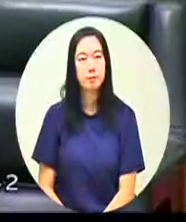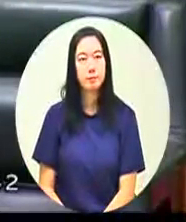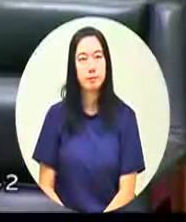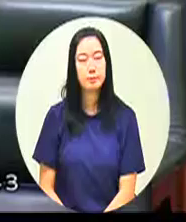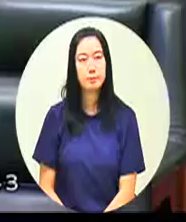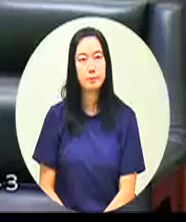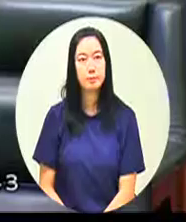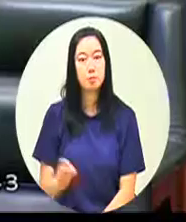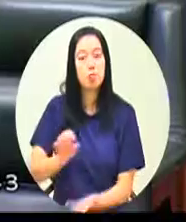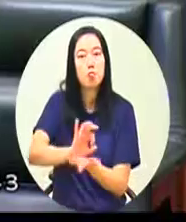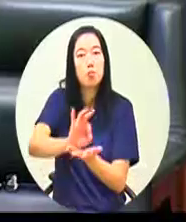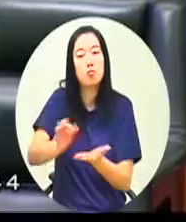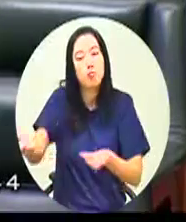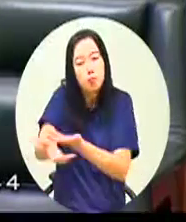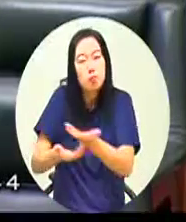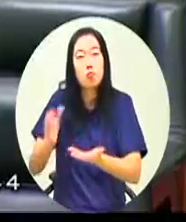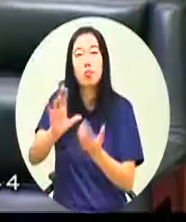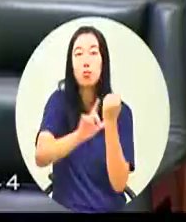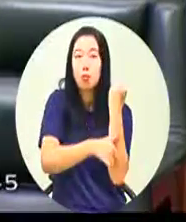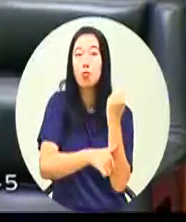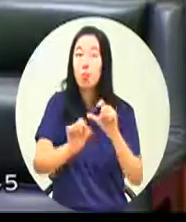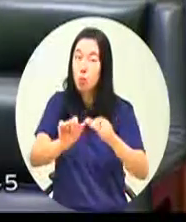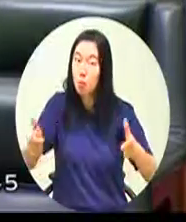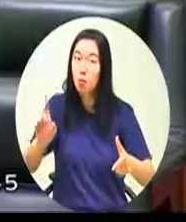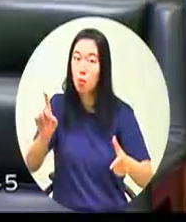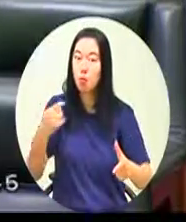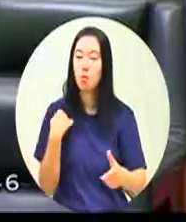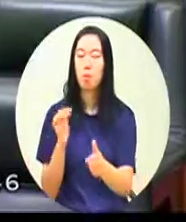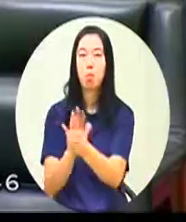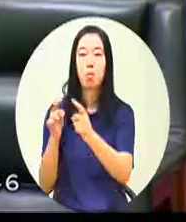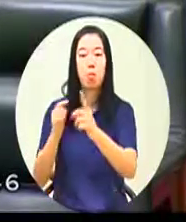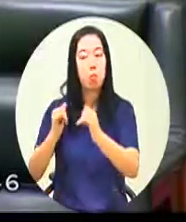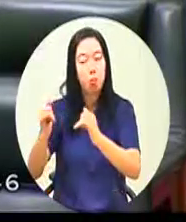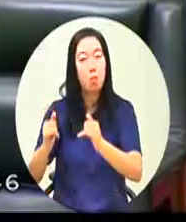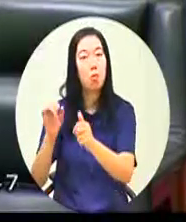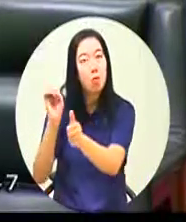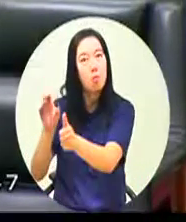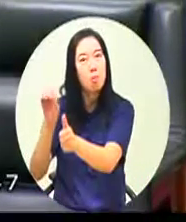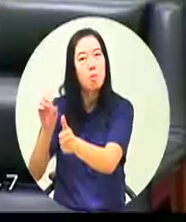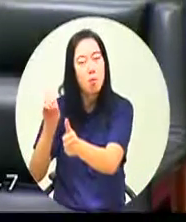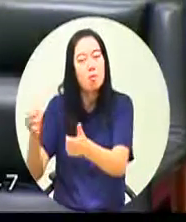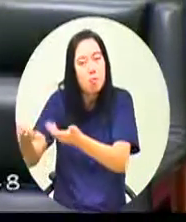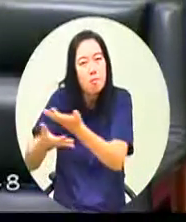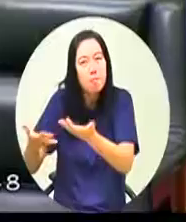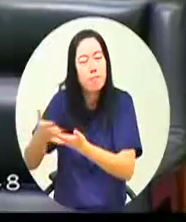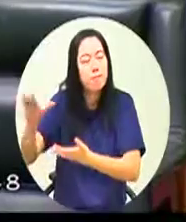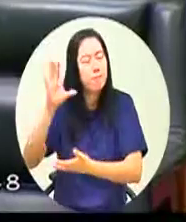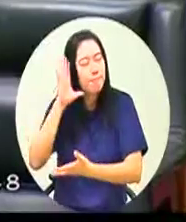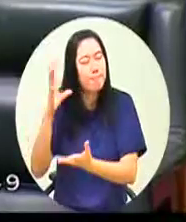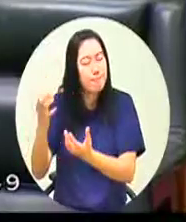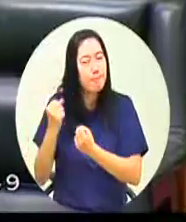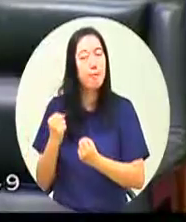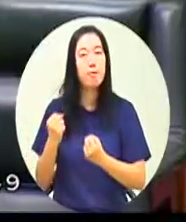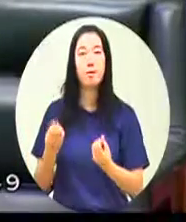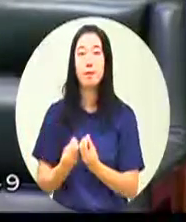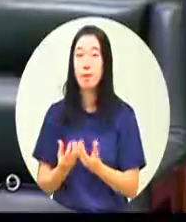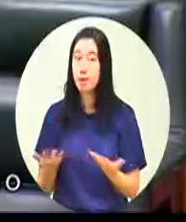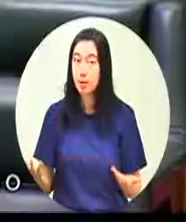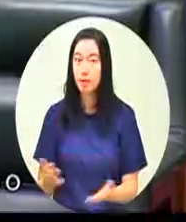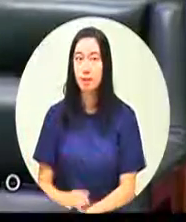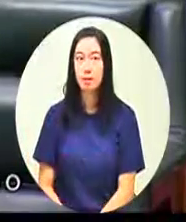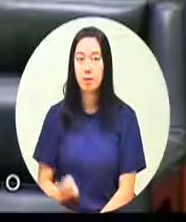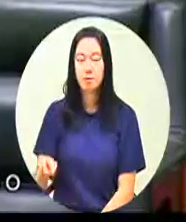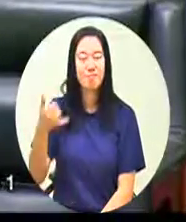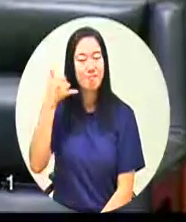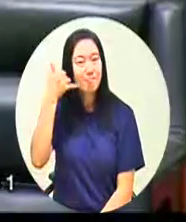要用沟通的方式来跟百姓怎样去沟通，较让伊听下落。头拄仔伊甲我拄仔伫电话